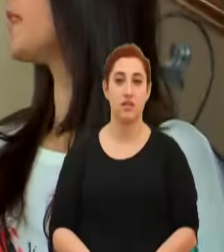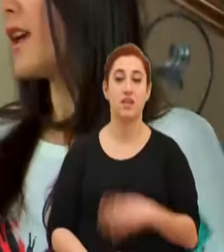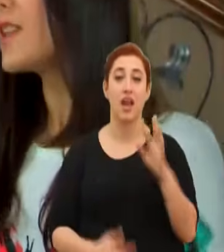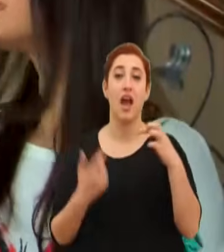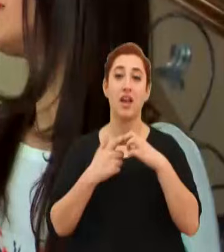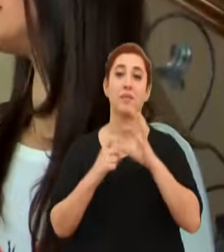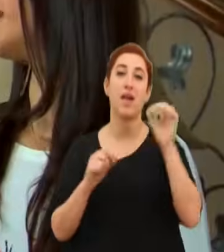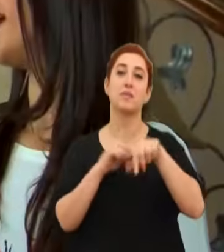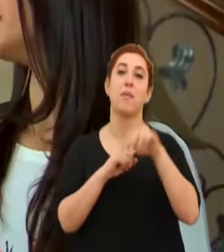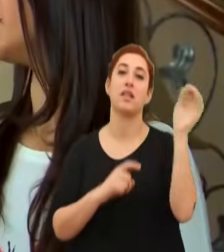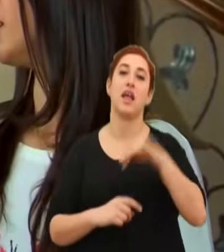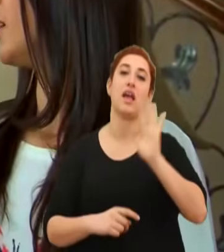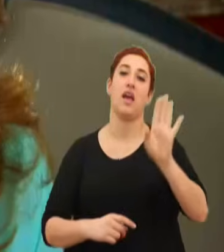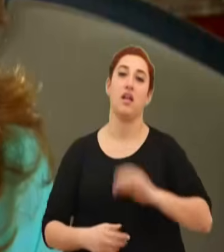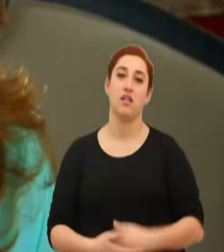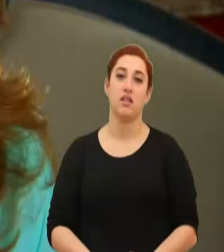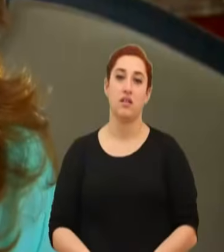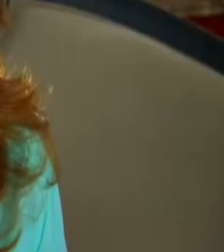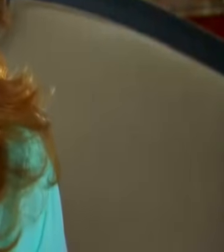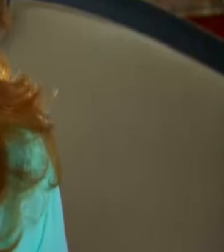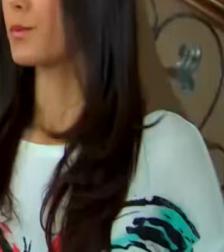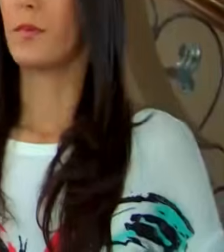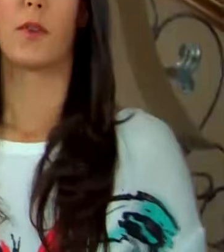Yani Ramin, tam zamanında geldin.